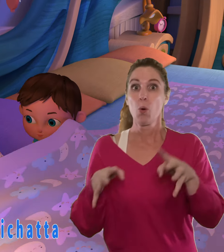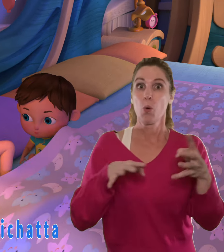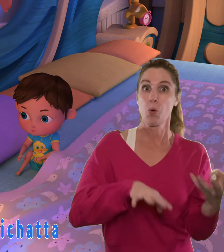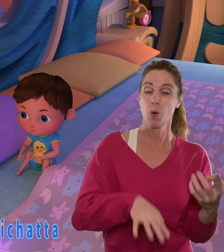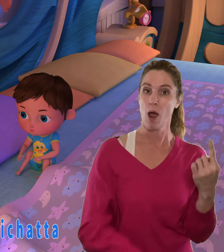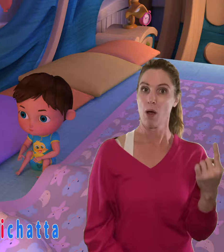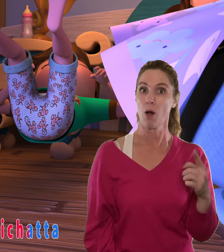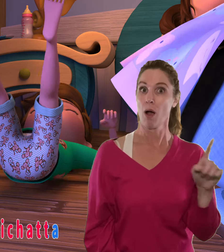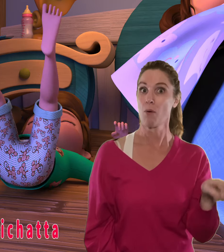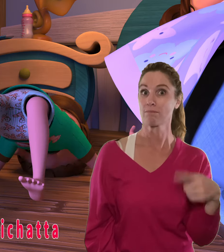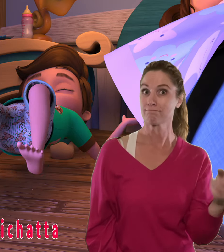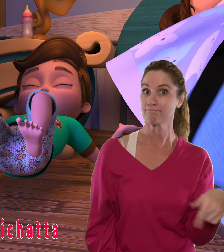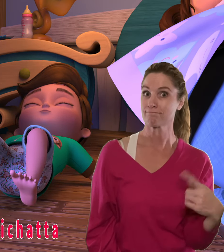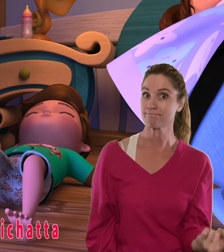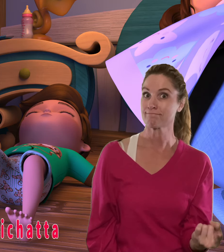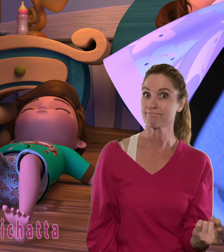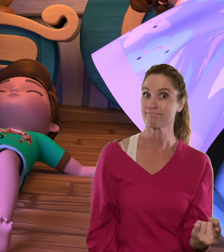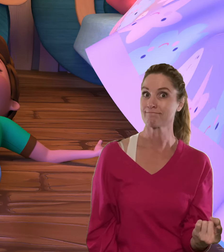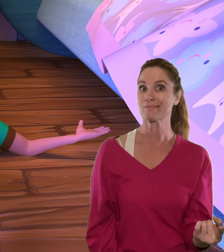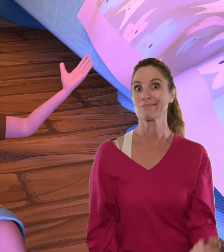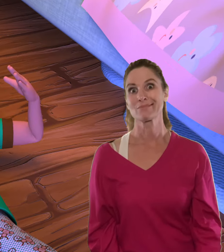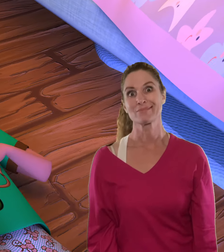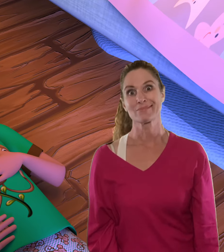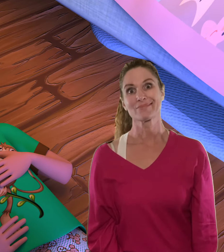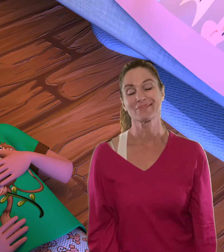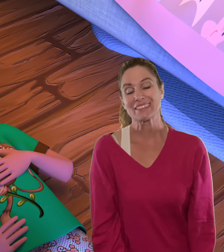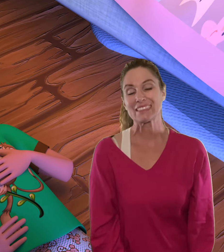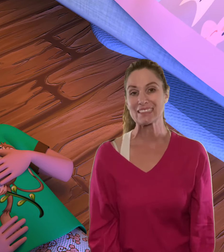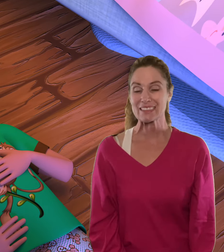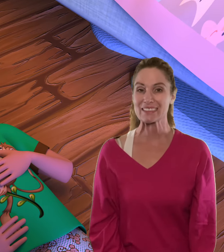転がったら1匹落ちちゃっ